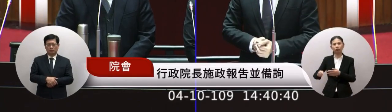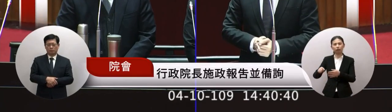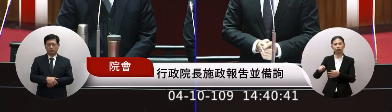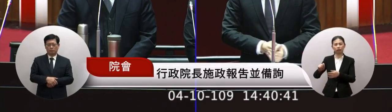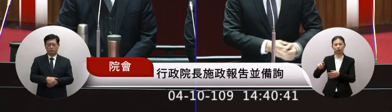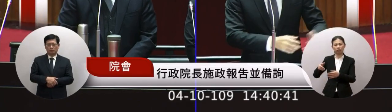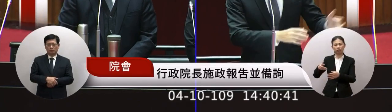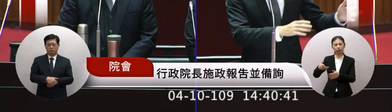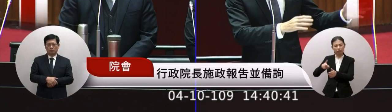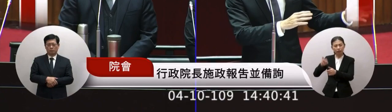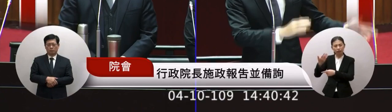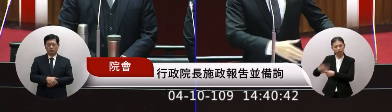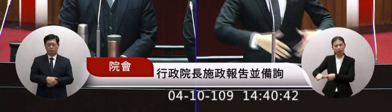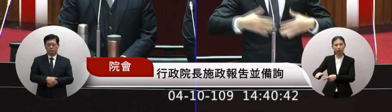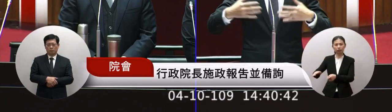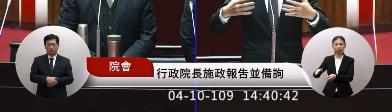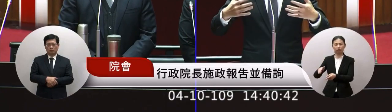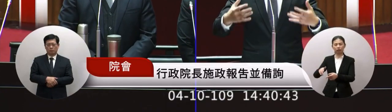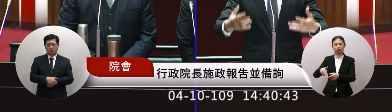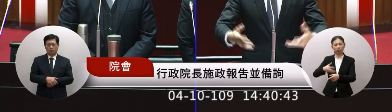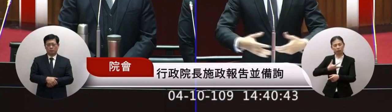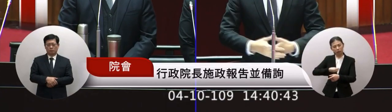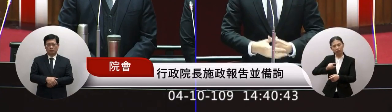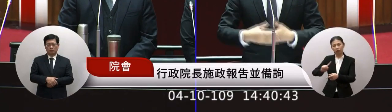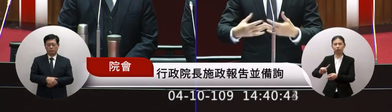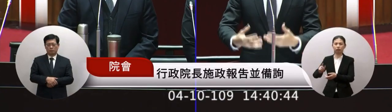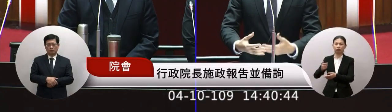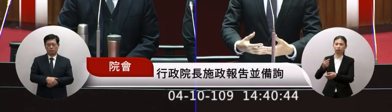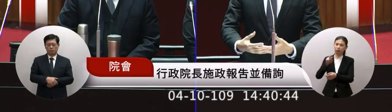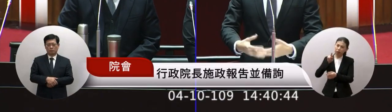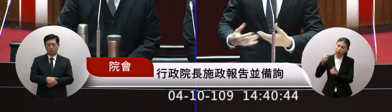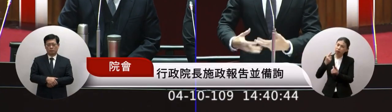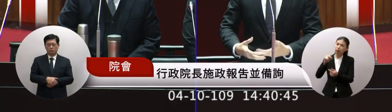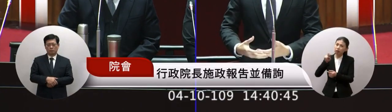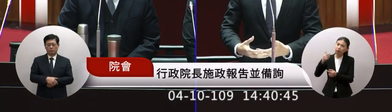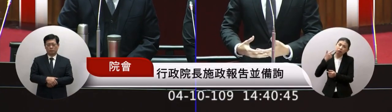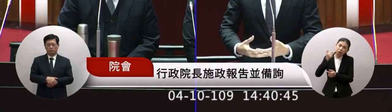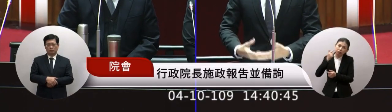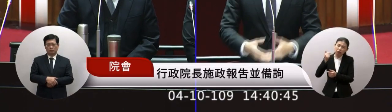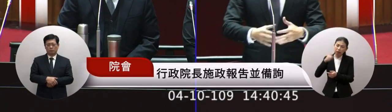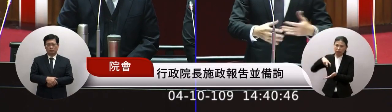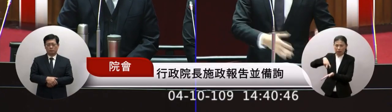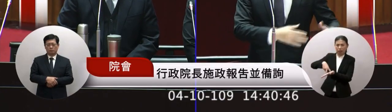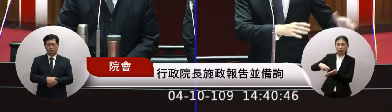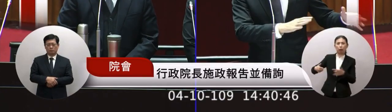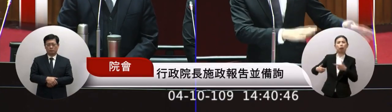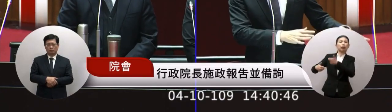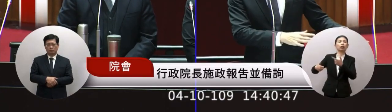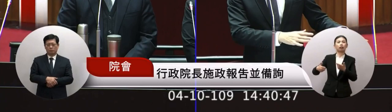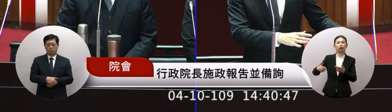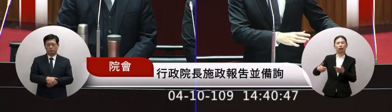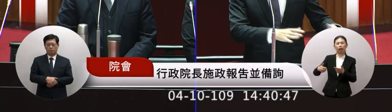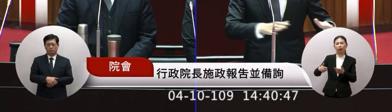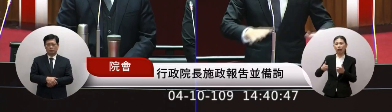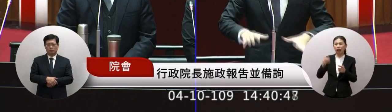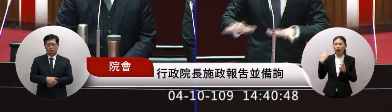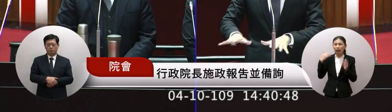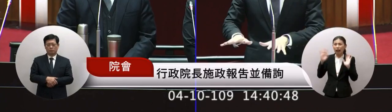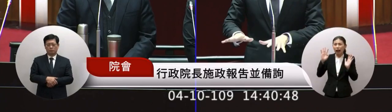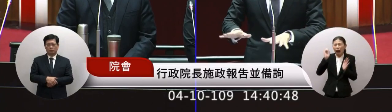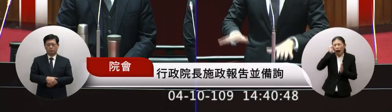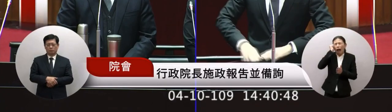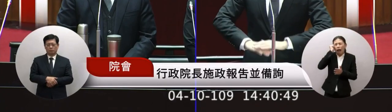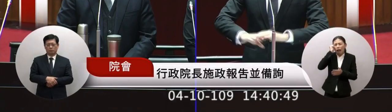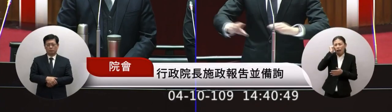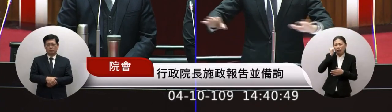个案件是讲吼，伊看到因的老爸被刑求惨死。啊，一开始吼，伊较少年的时阵是压